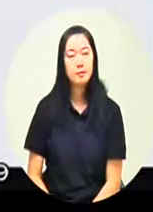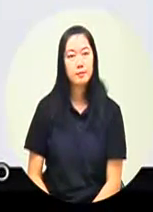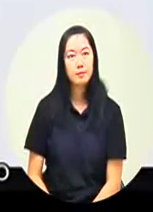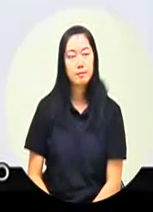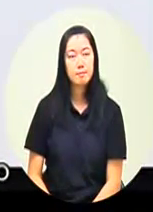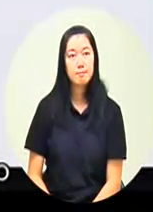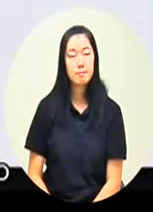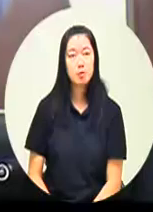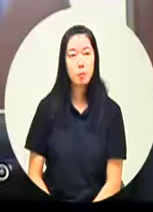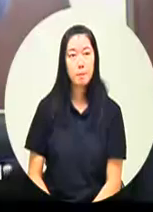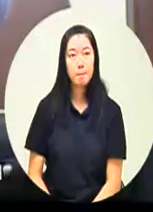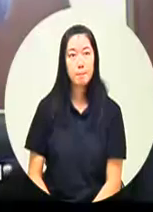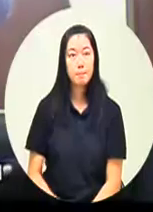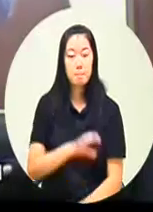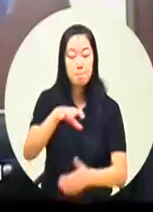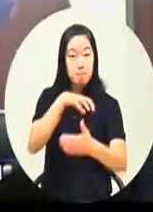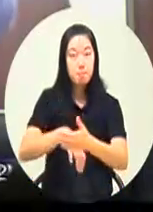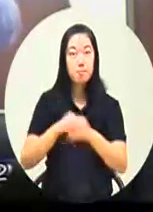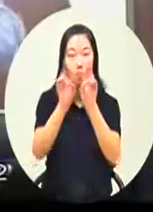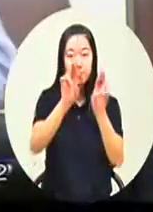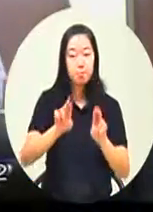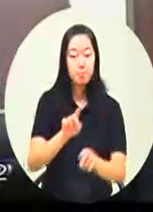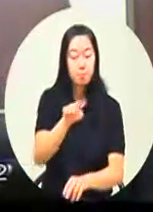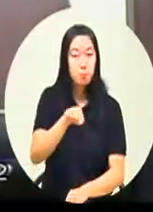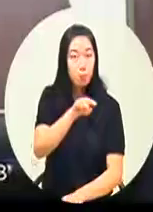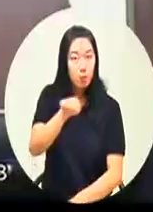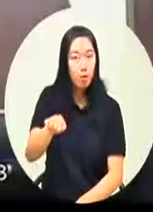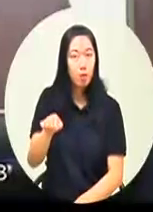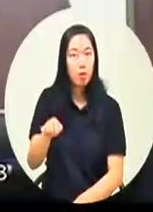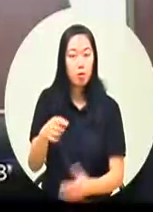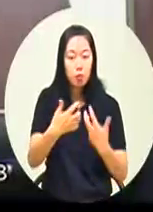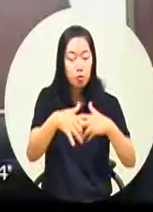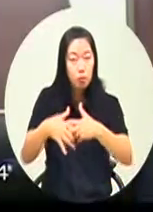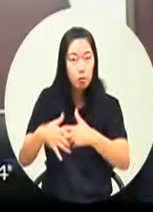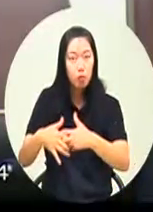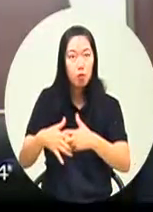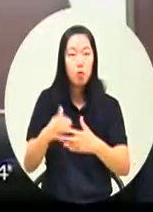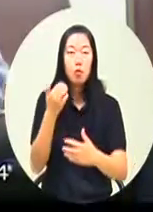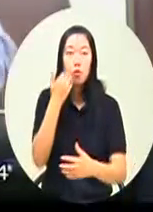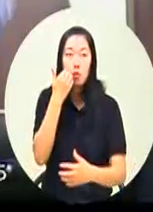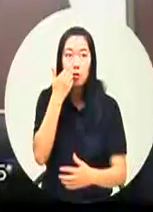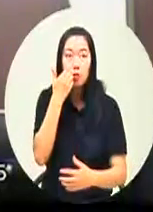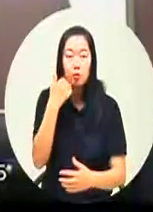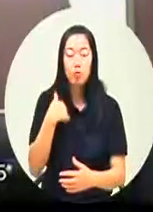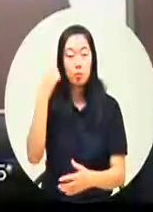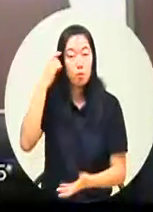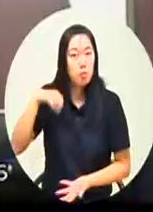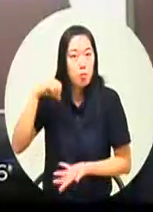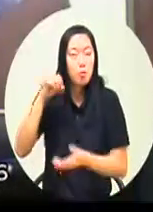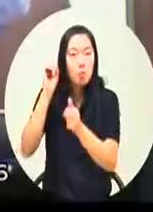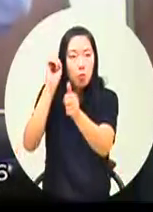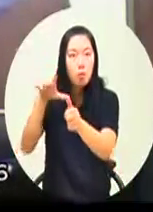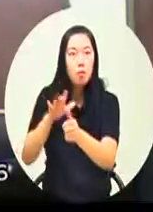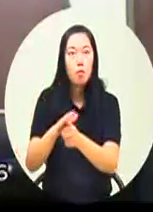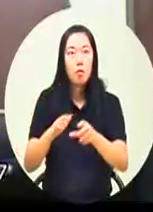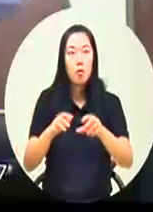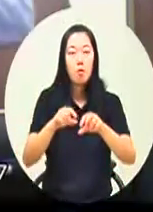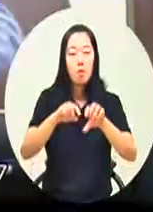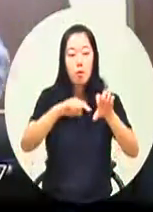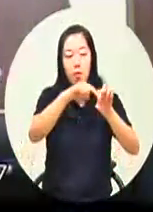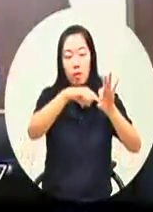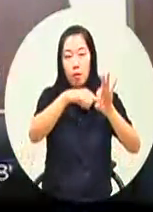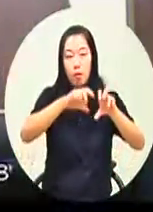面有一些电子设备、通讯设备。那如果说他的，那我建议他那个轮胎还要变爬坡哦，还有